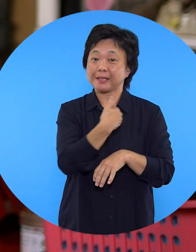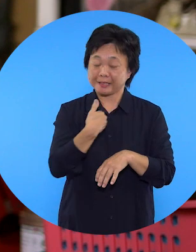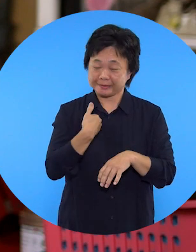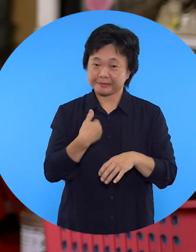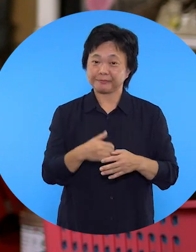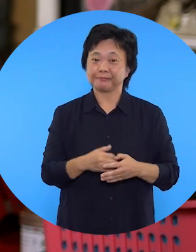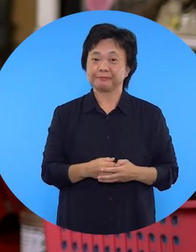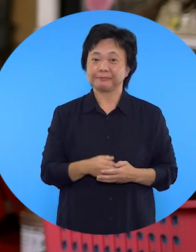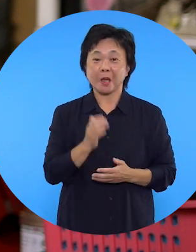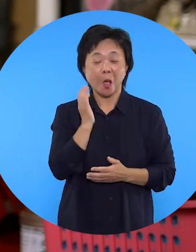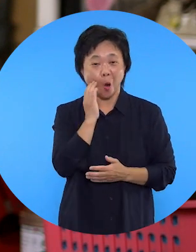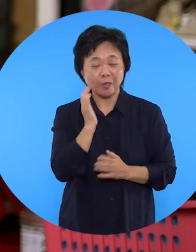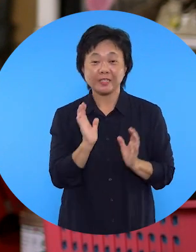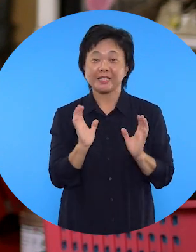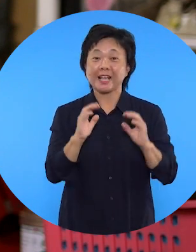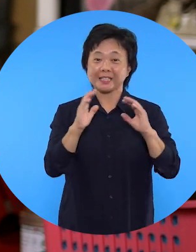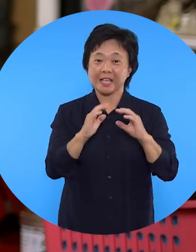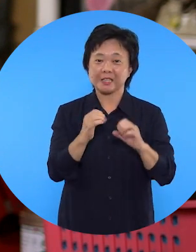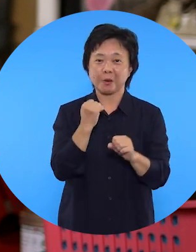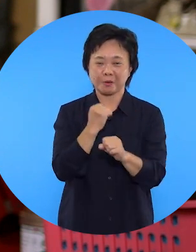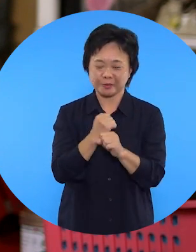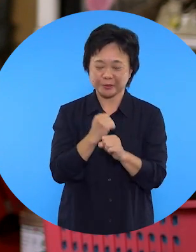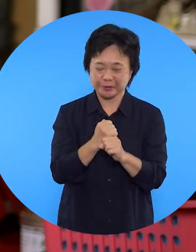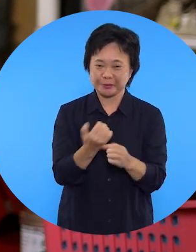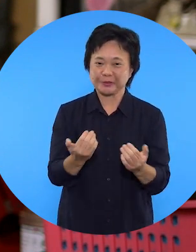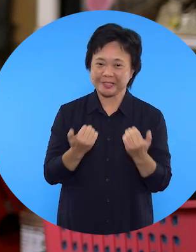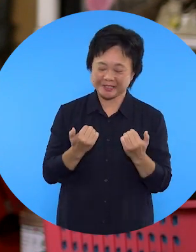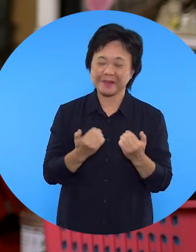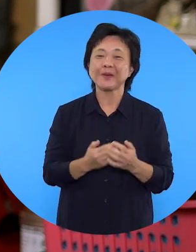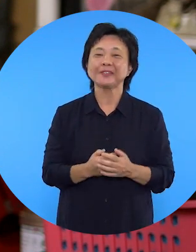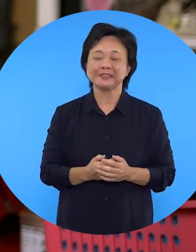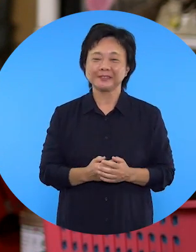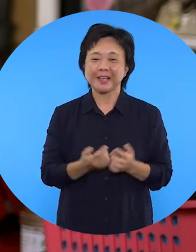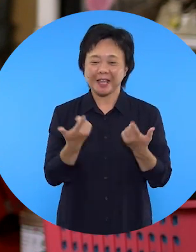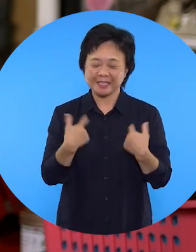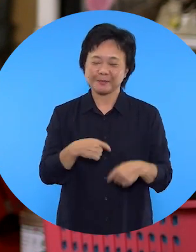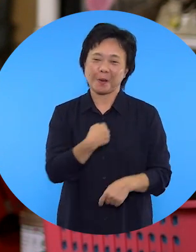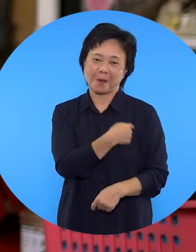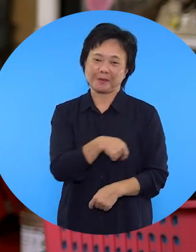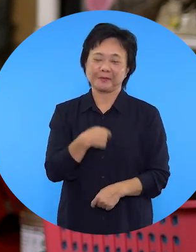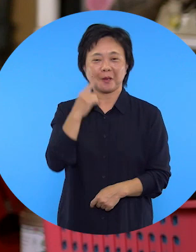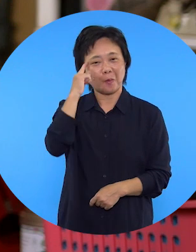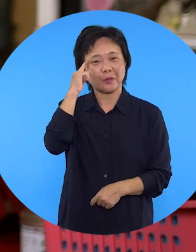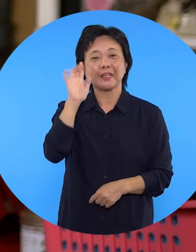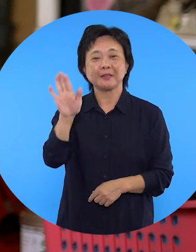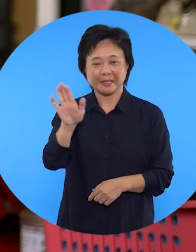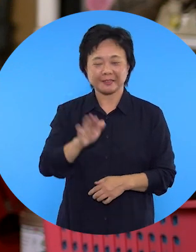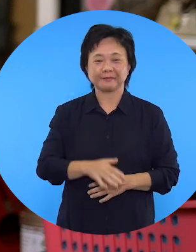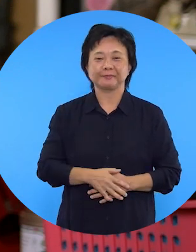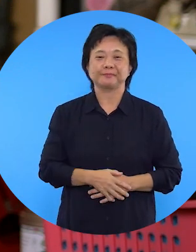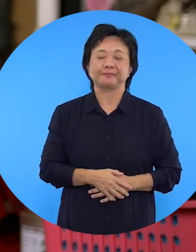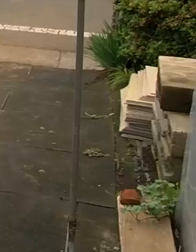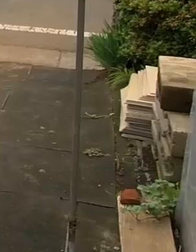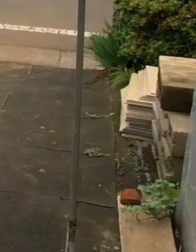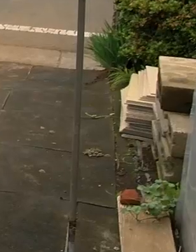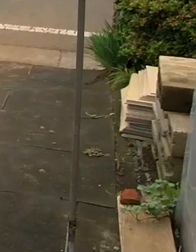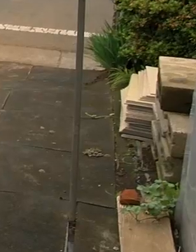でんだか美味しい野菜をやっぱ作らなきゃいけないなっていうふうには思います